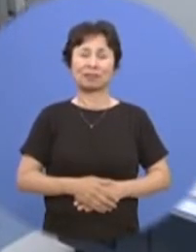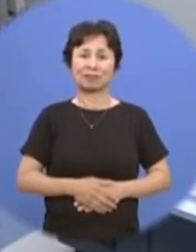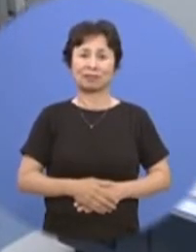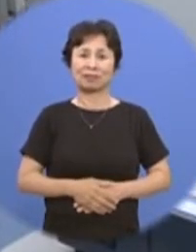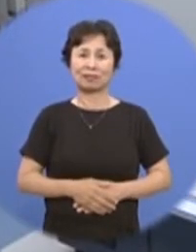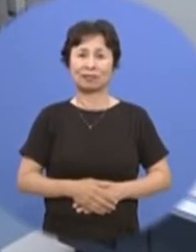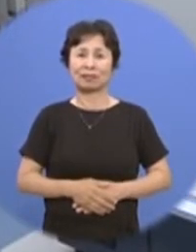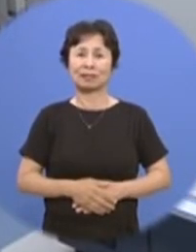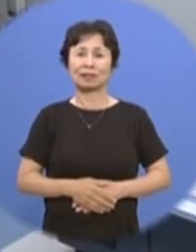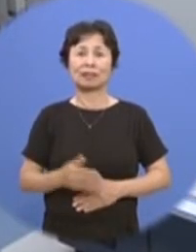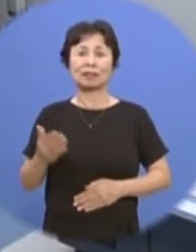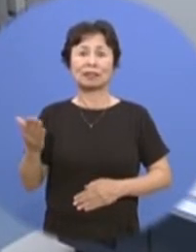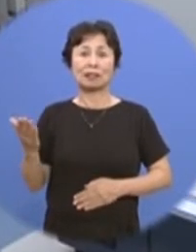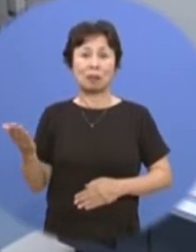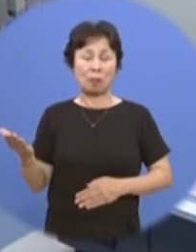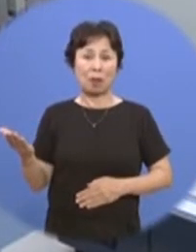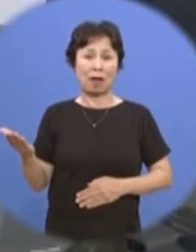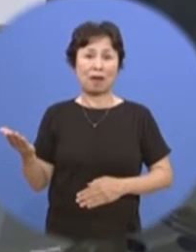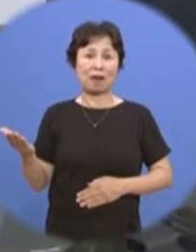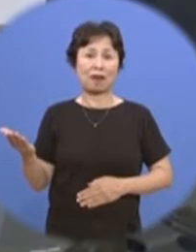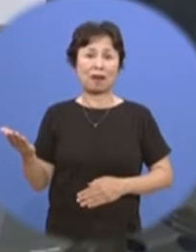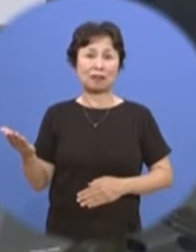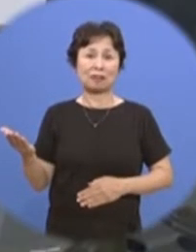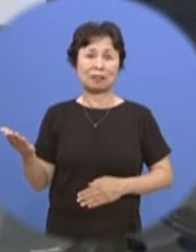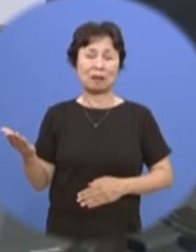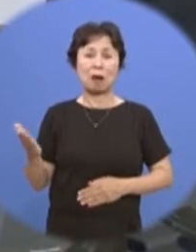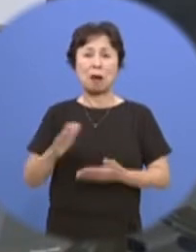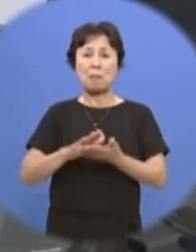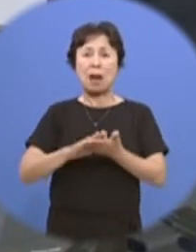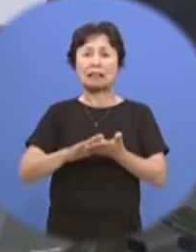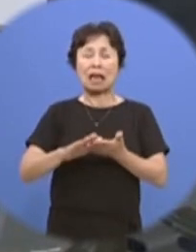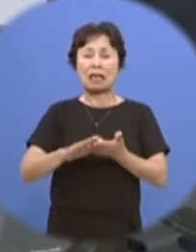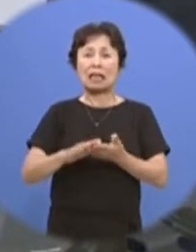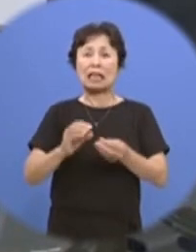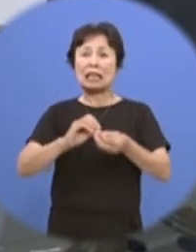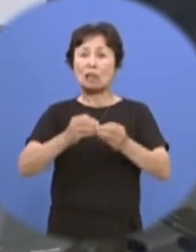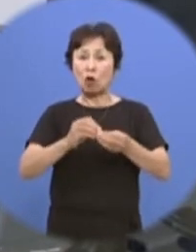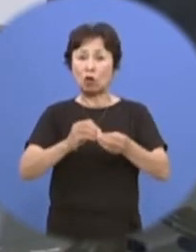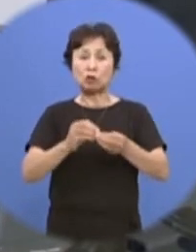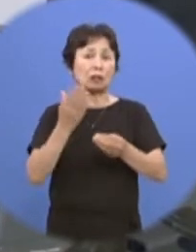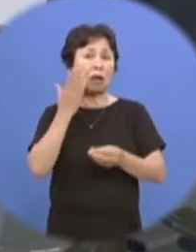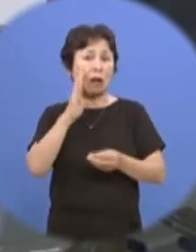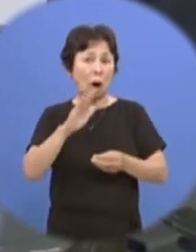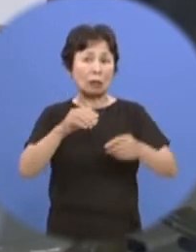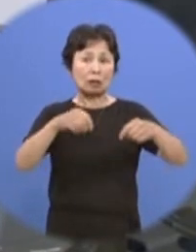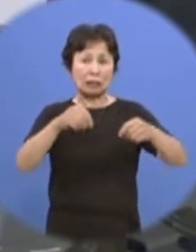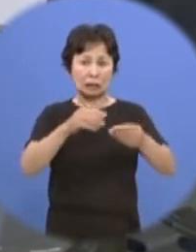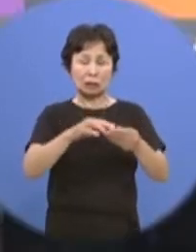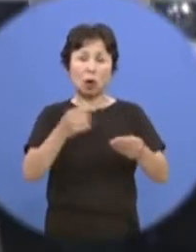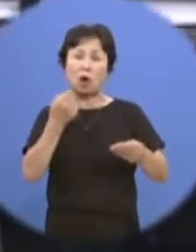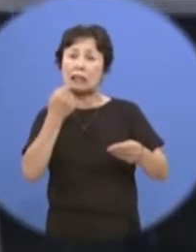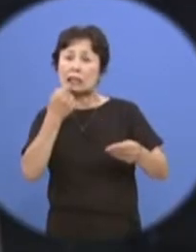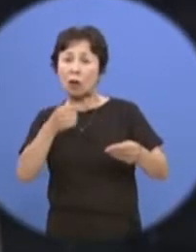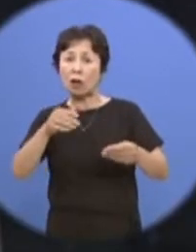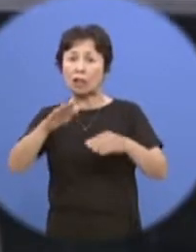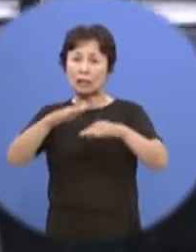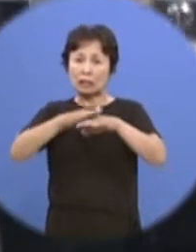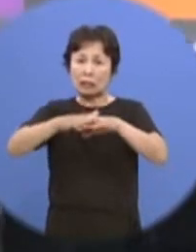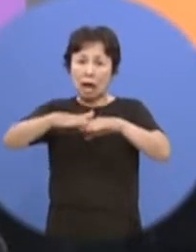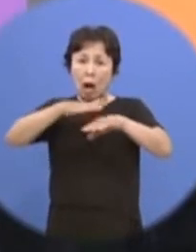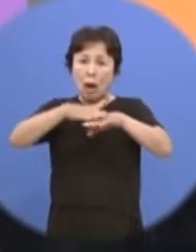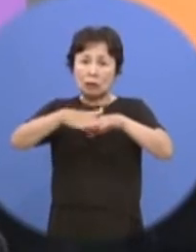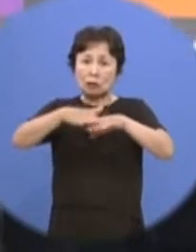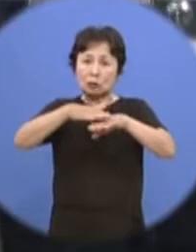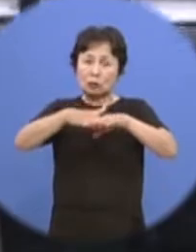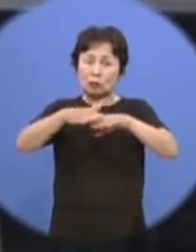摩擦堅牢度試験機も見せていただきました。色のついた革や生地を白生地と擦り合わせた際に